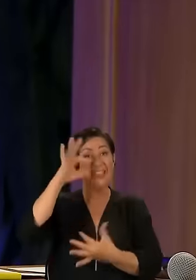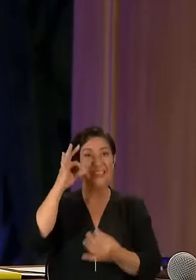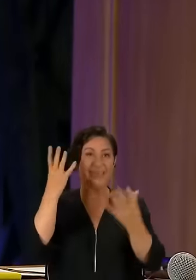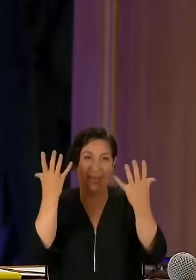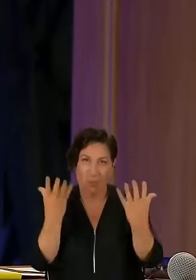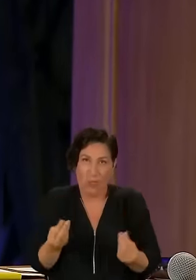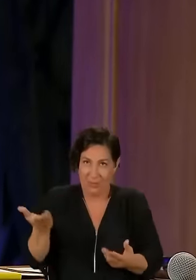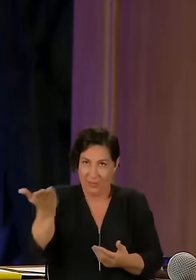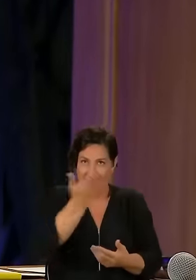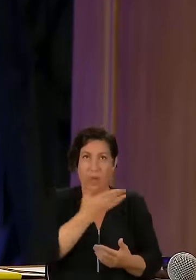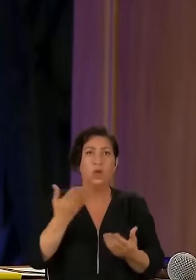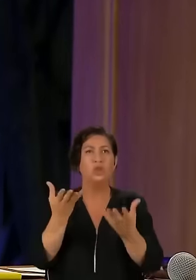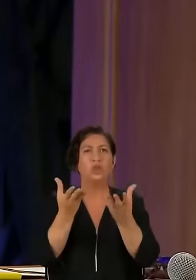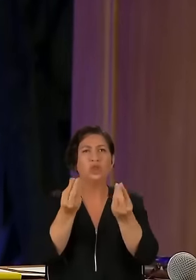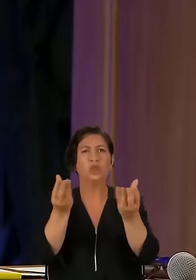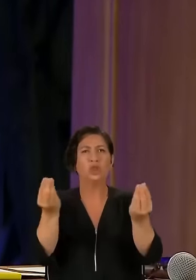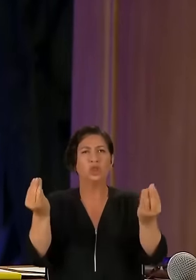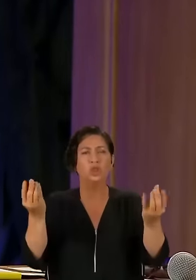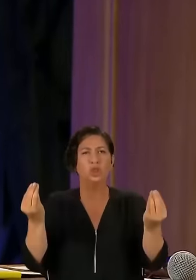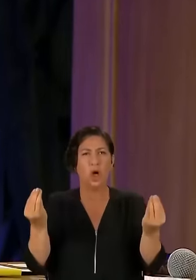evladı birçok